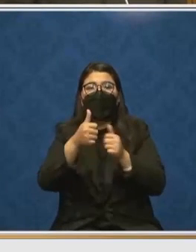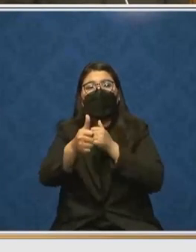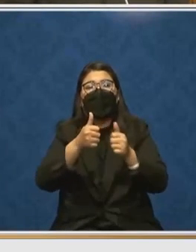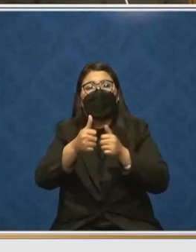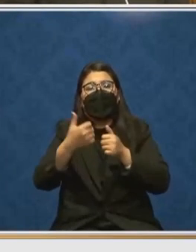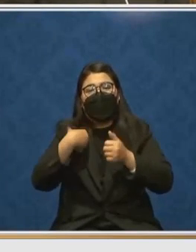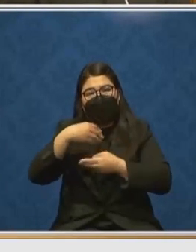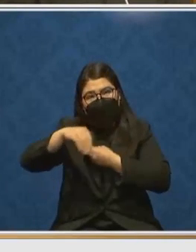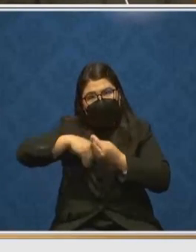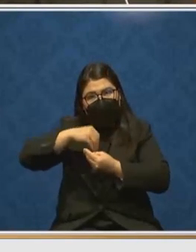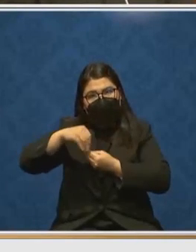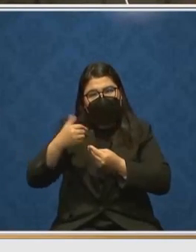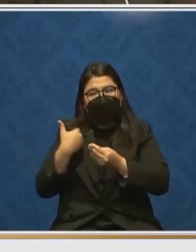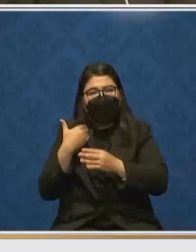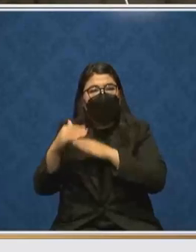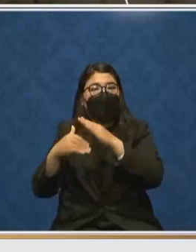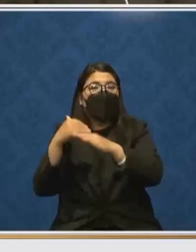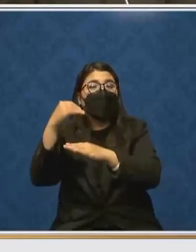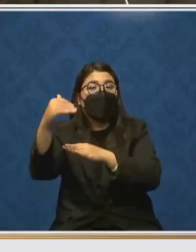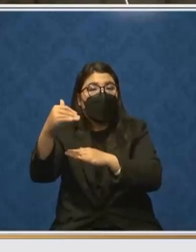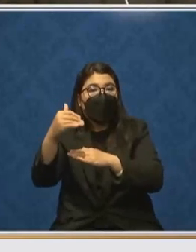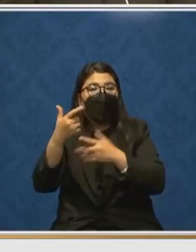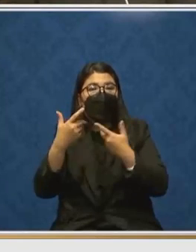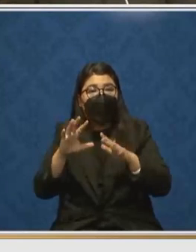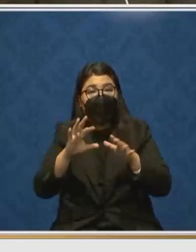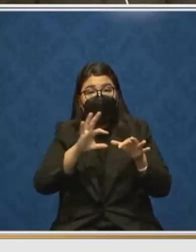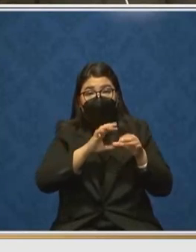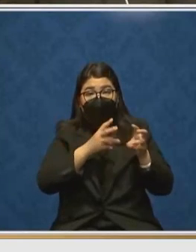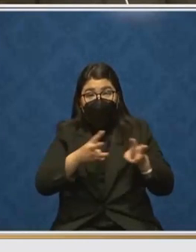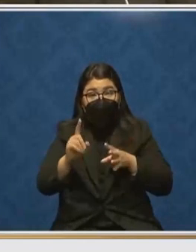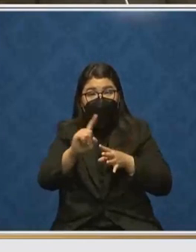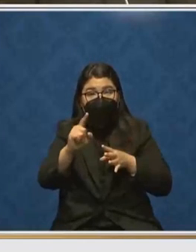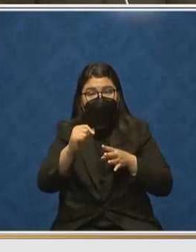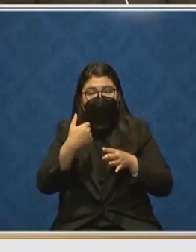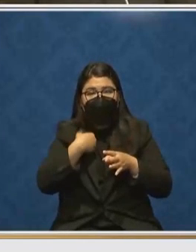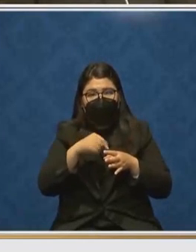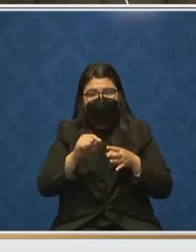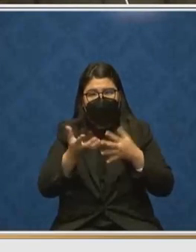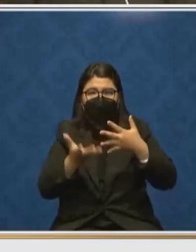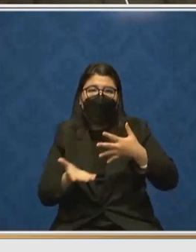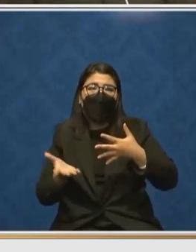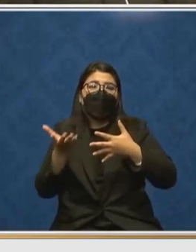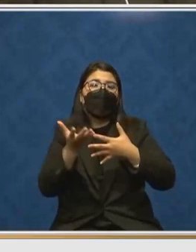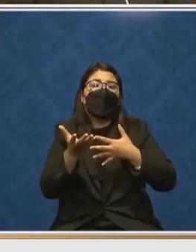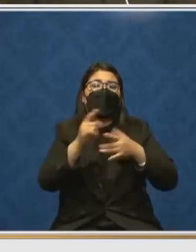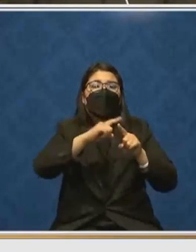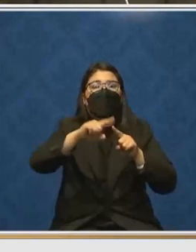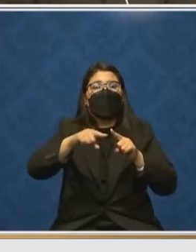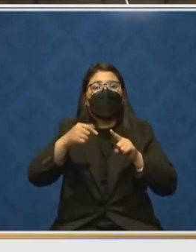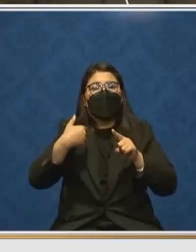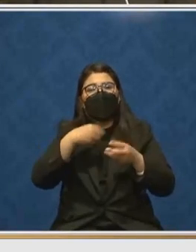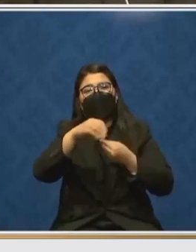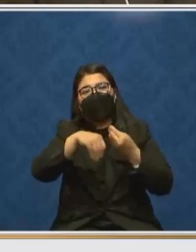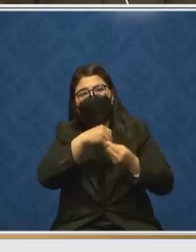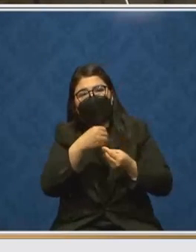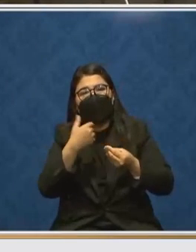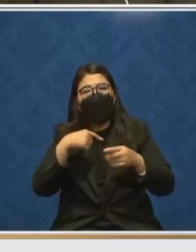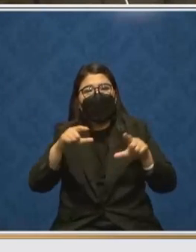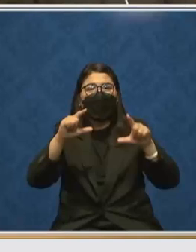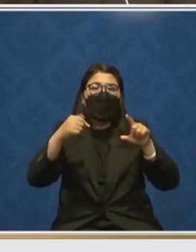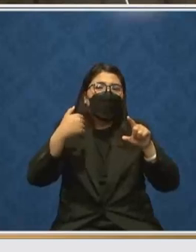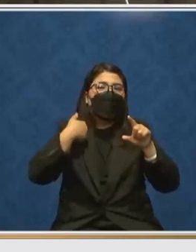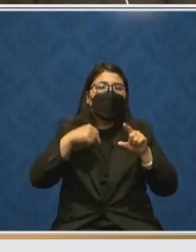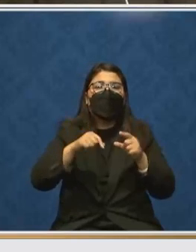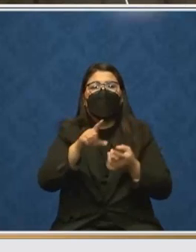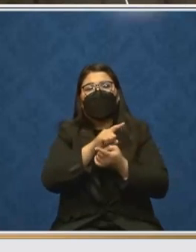างมีเสถียรภาพและยั่งยืนโดยการยกระดับศักยภาพของประเทศในหลากหลายมิติทั้งเศรษฐกิจอัตลักษณ์วัฒนธรรมประเพณีวิถีชีวิ